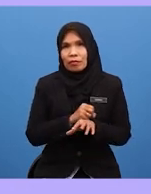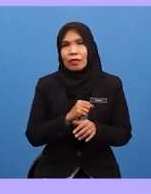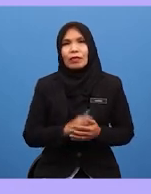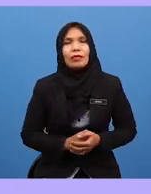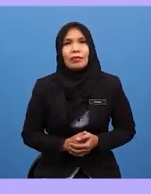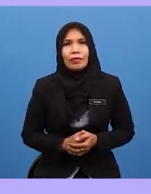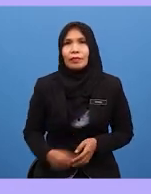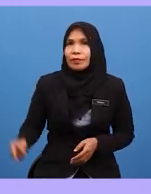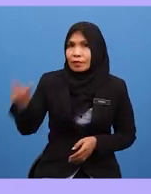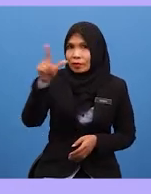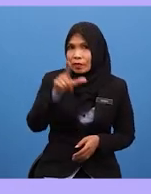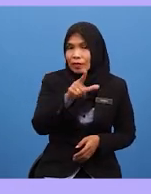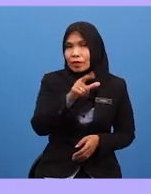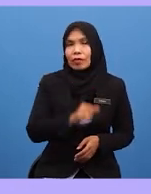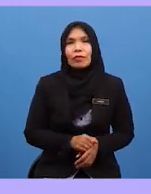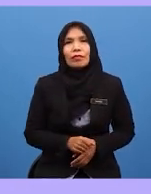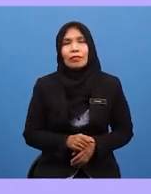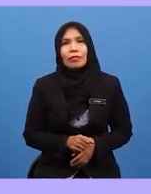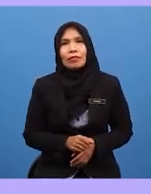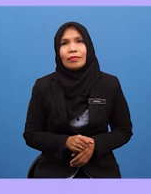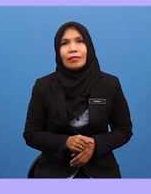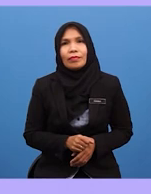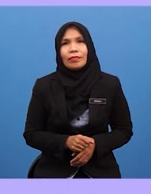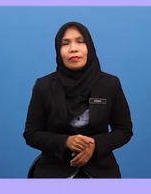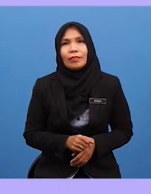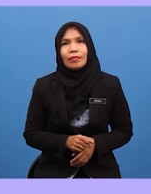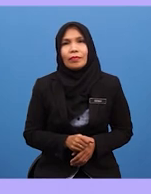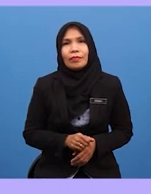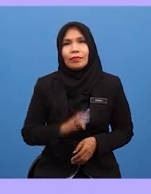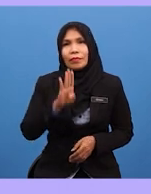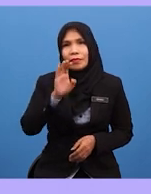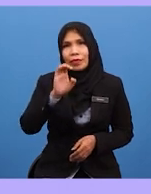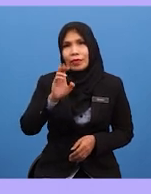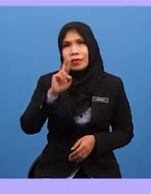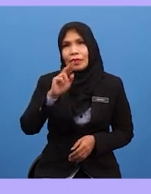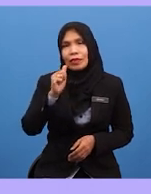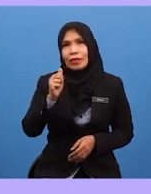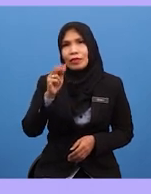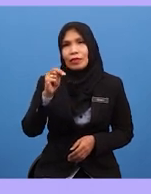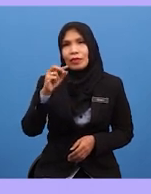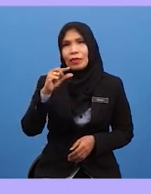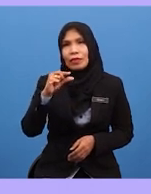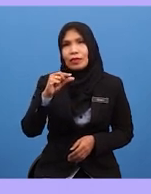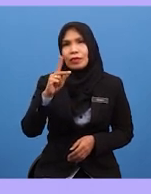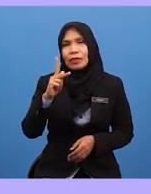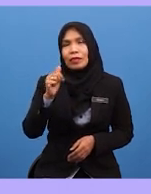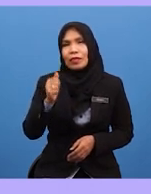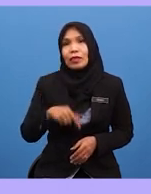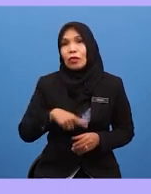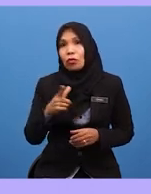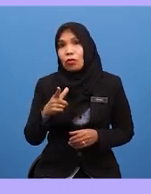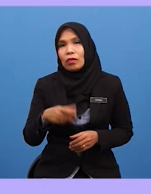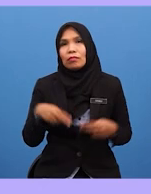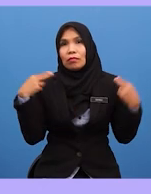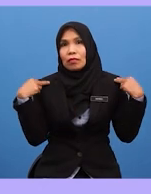Lengkung pertumbuhan haiwan berangka luar seperti serangga adalah berbeza dengan